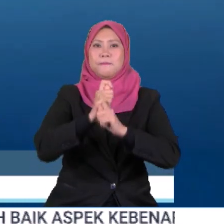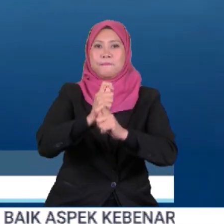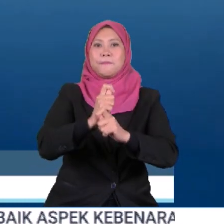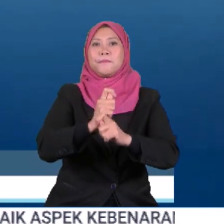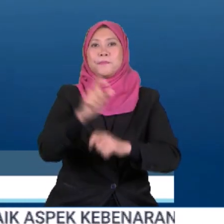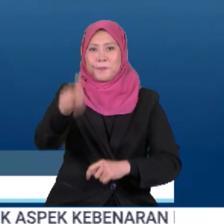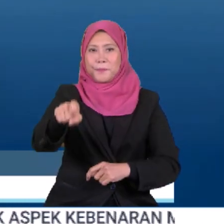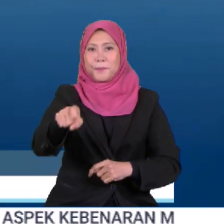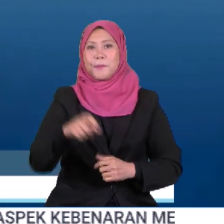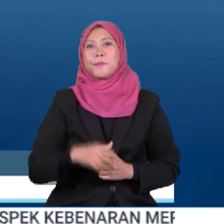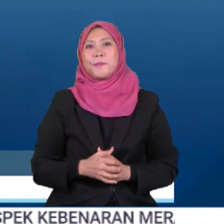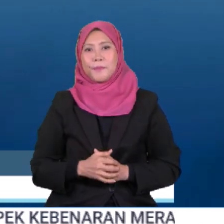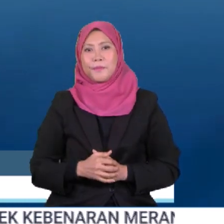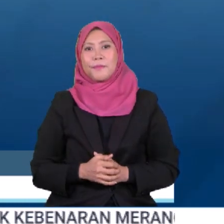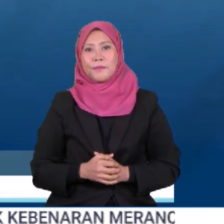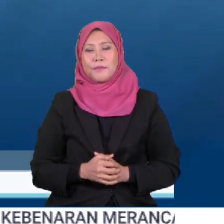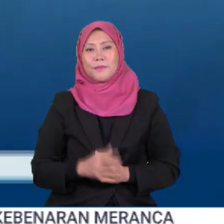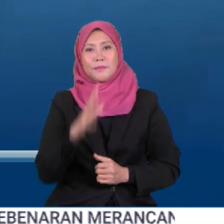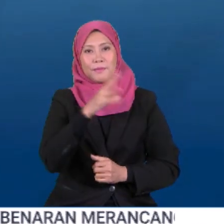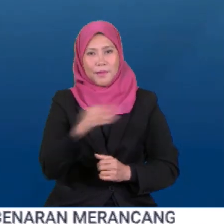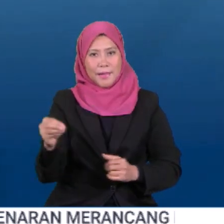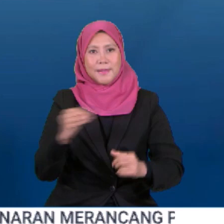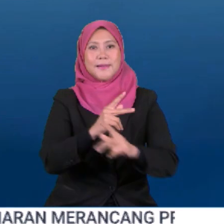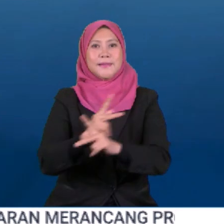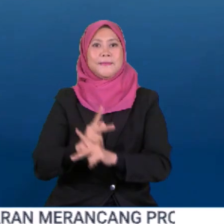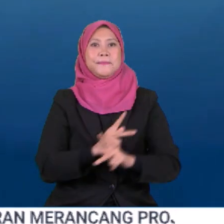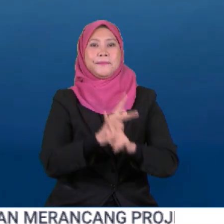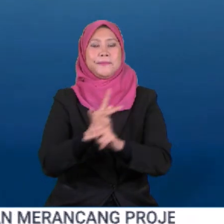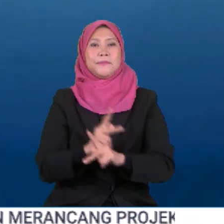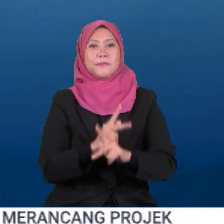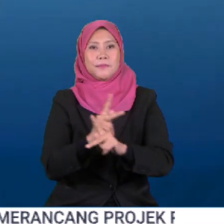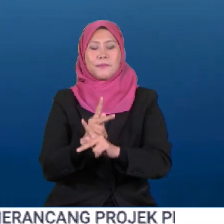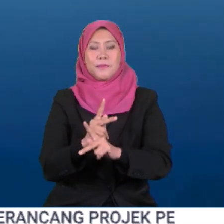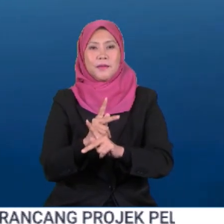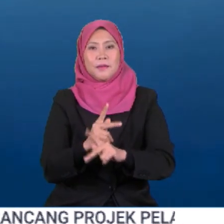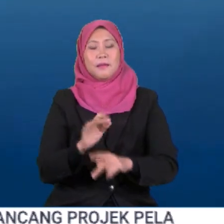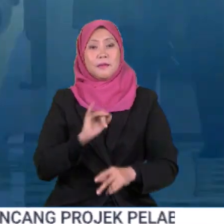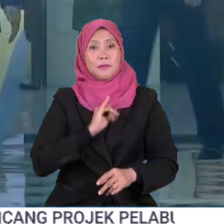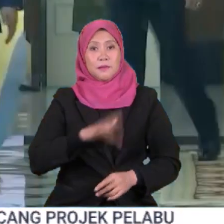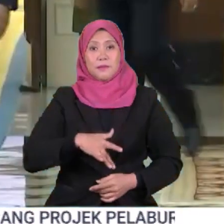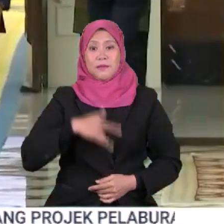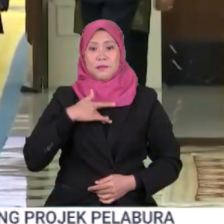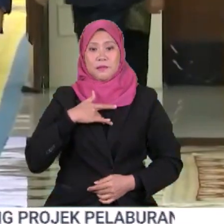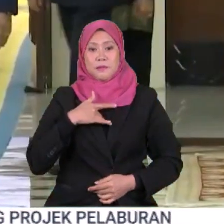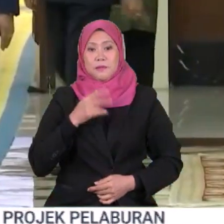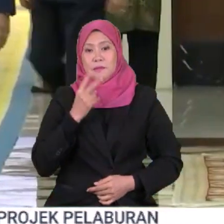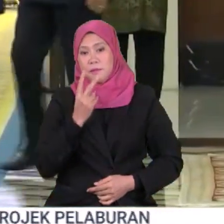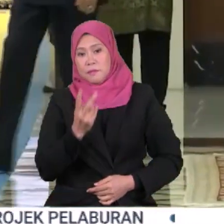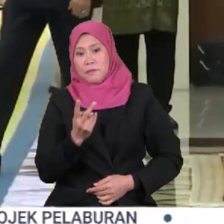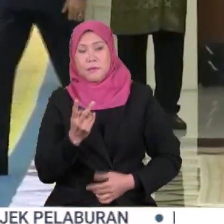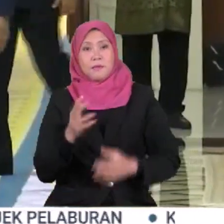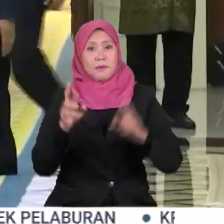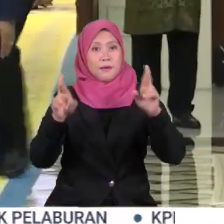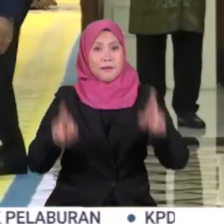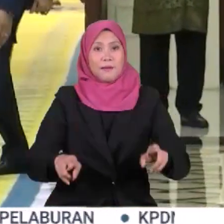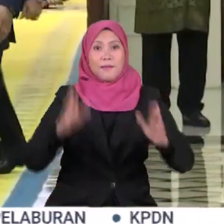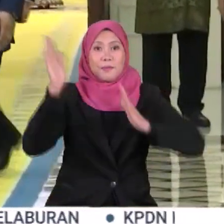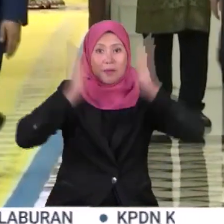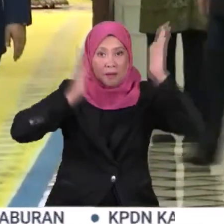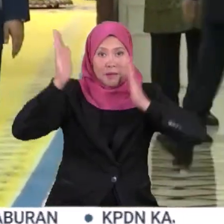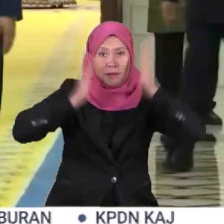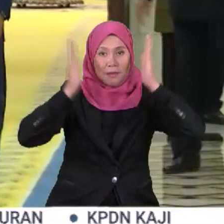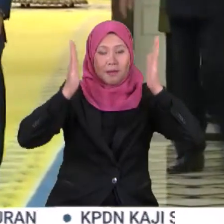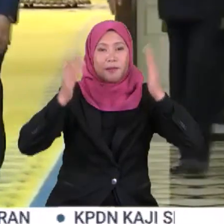dipertahankan dan dipelihara. Oleh itu, saya merasakan bahawa rakyat Malaysia